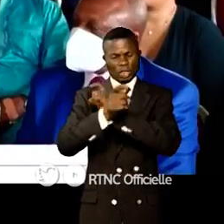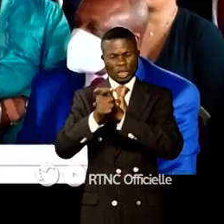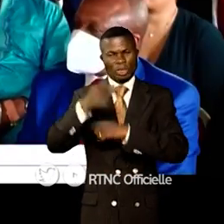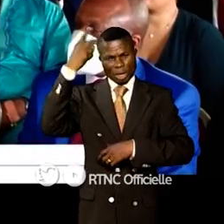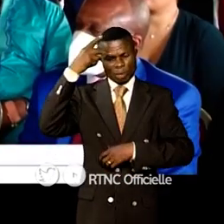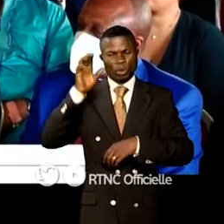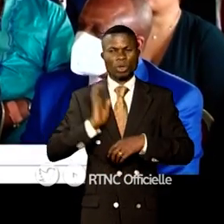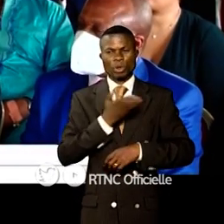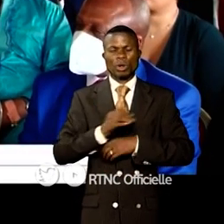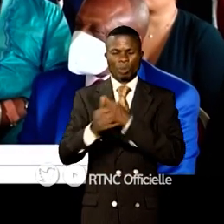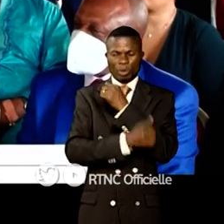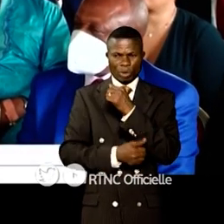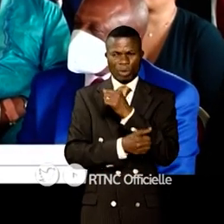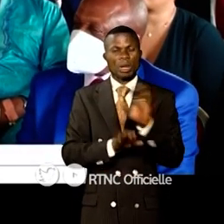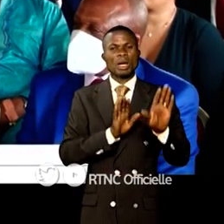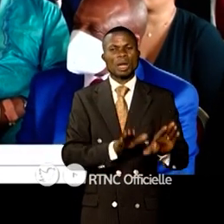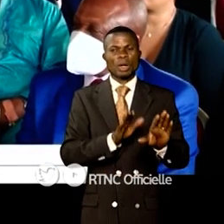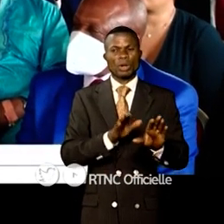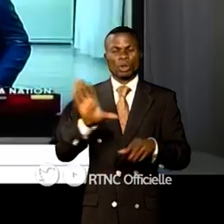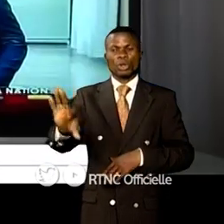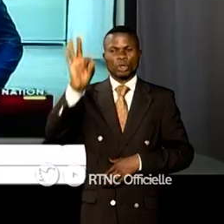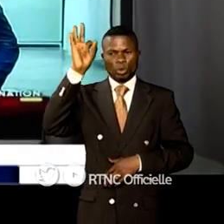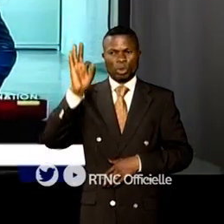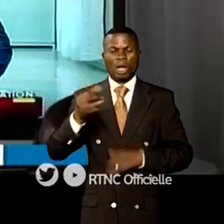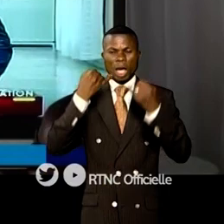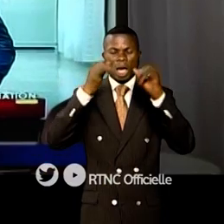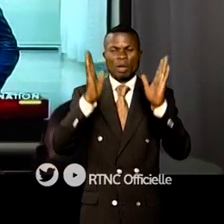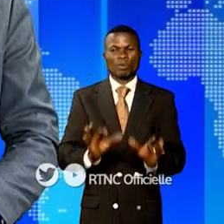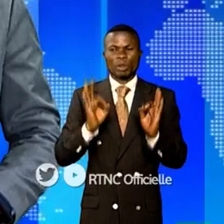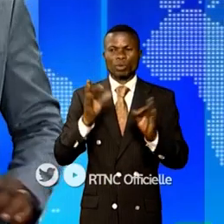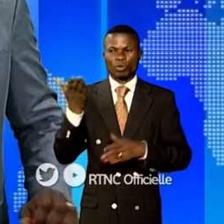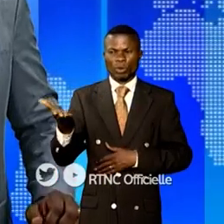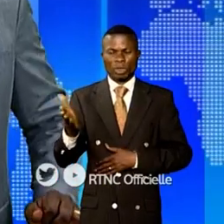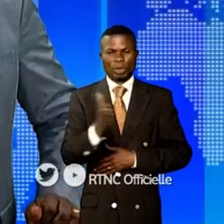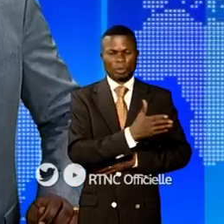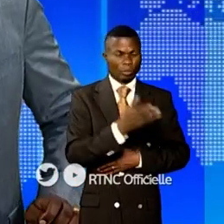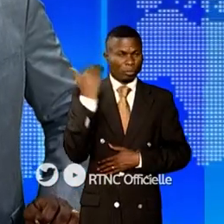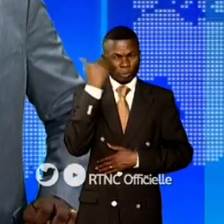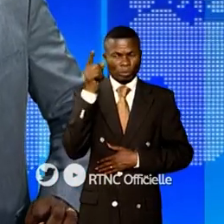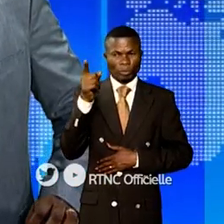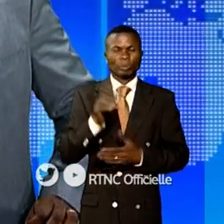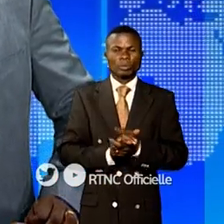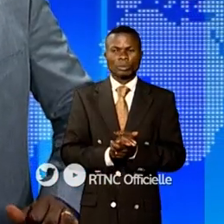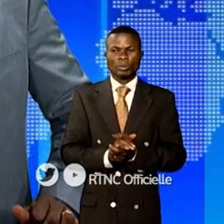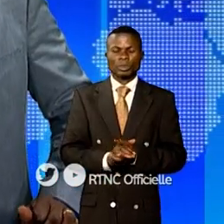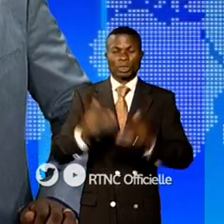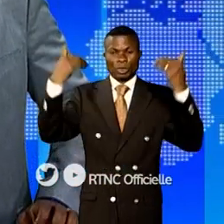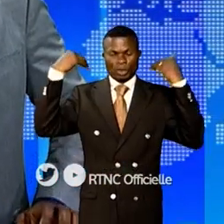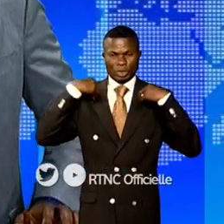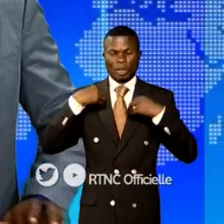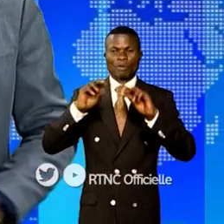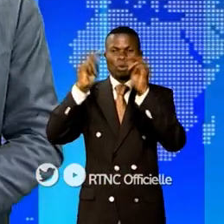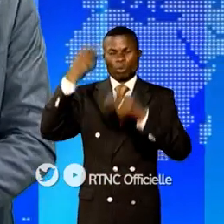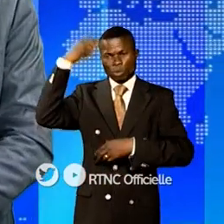nationale. Ils n'attendent que la nomination de l'informateur. Vous l'avez suivi, Bahati Lukwebo, autorité morale de la